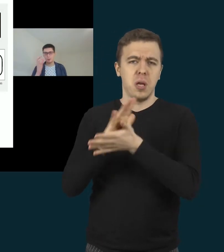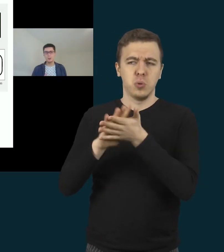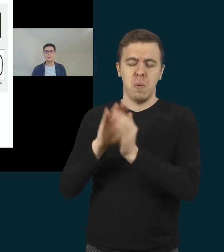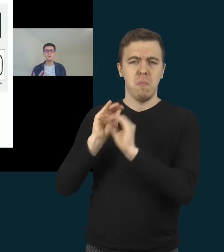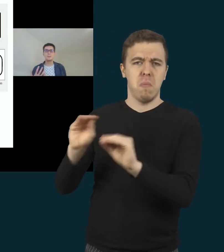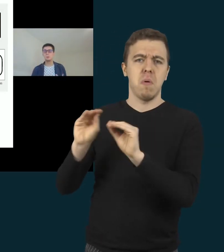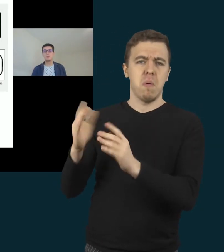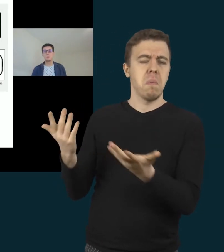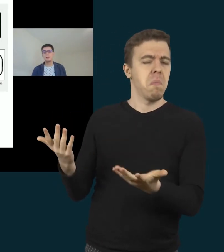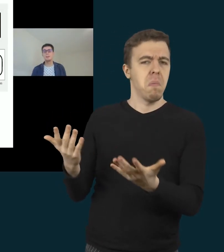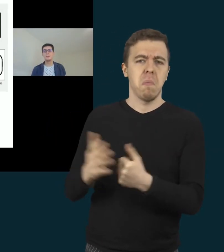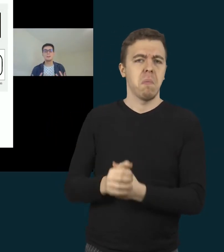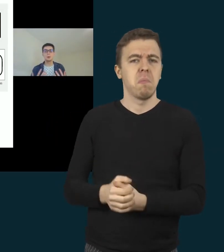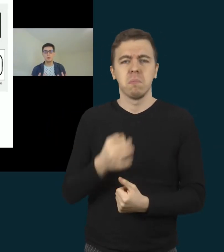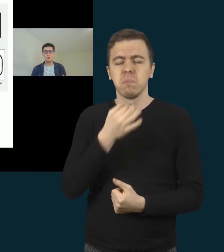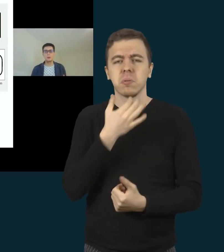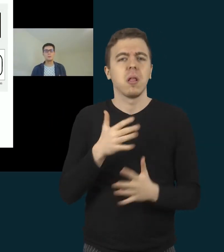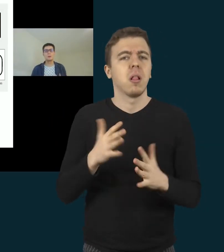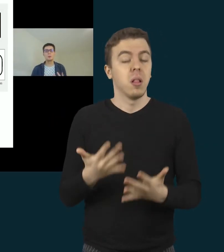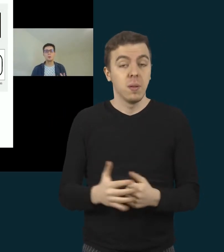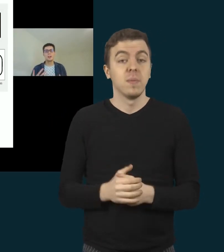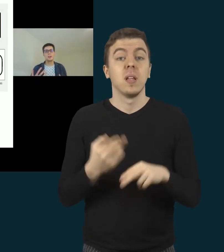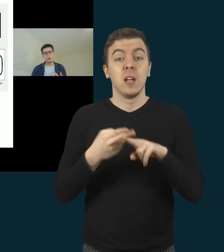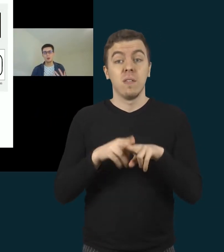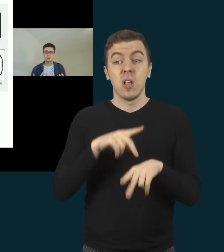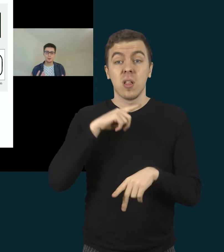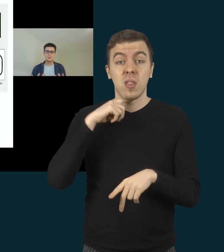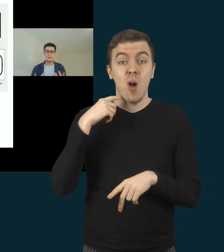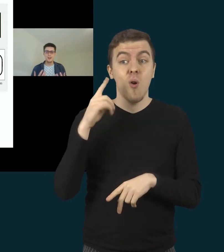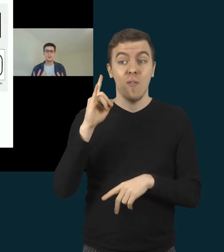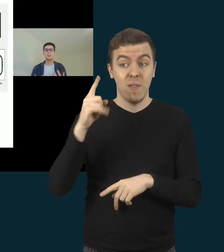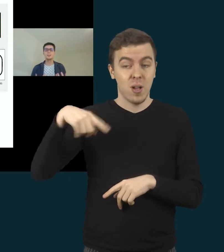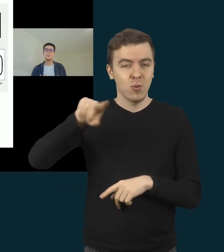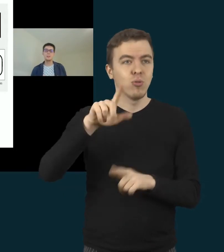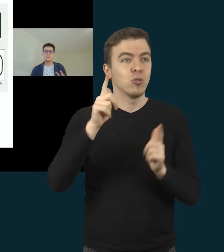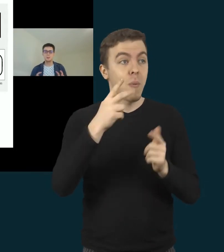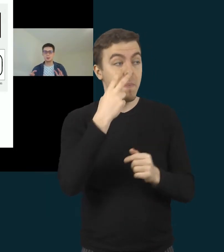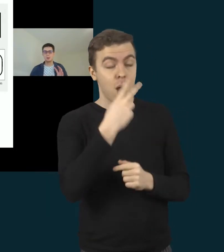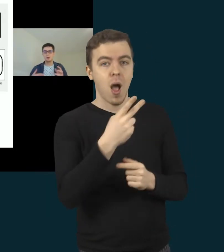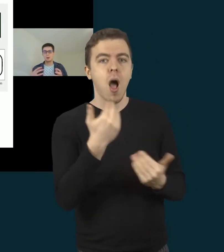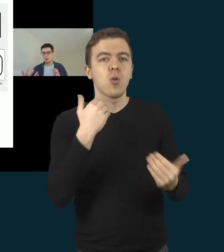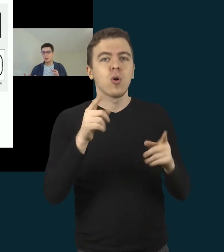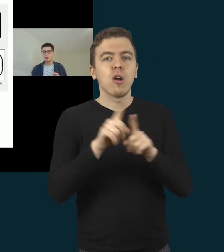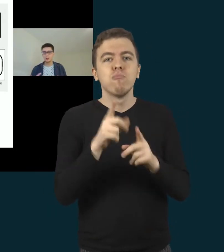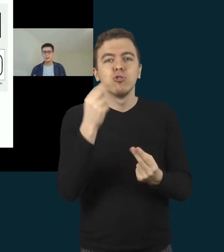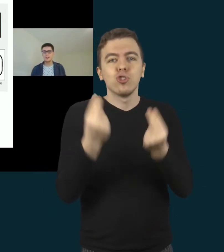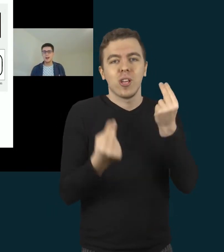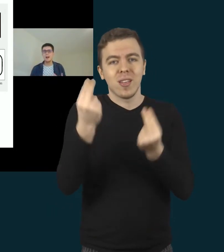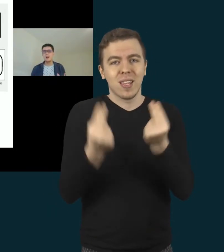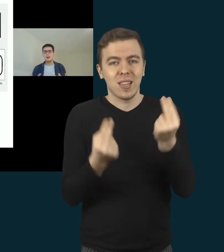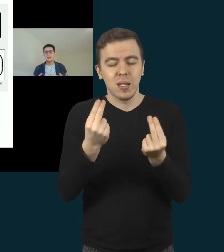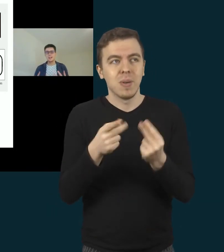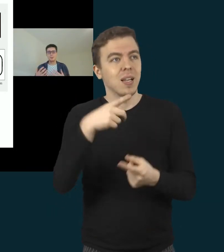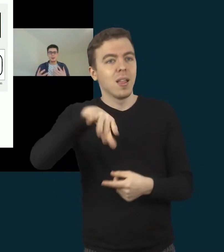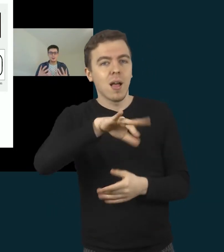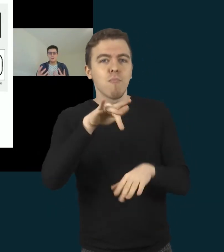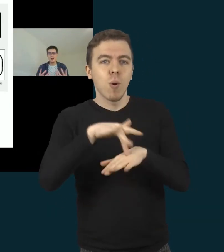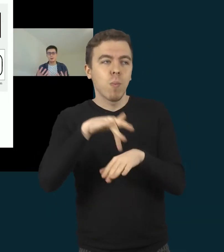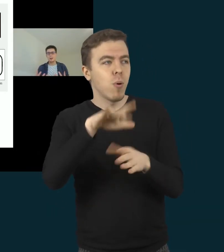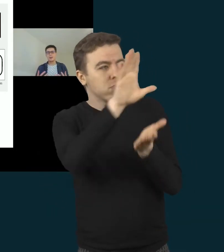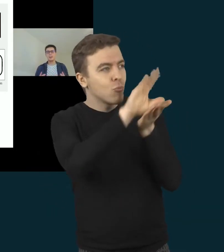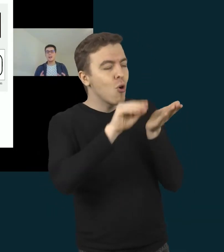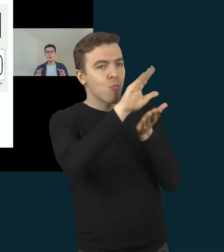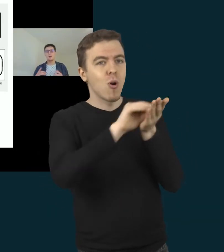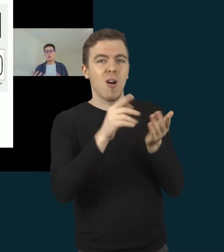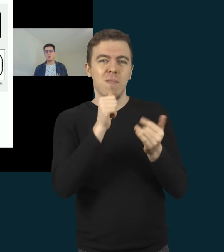kalbos? Nes visų pirma, daugumai vaikų tai atrodo toks beveik žaidimas, jiems smagu atkartoti, ką dabar čia mato